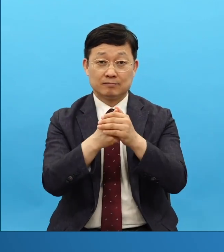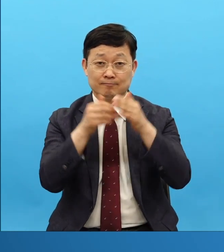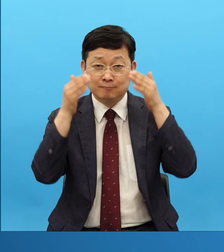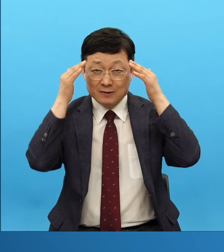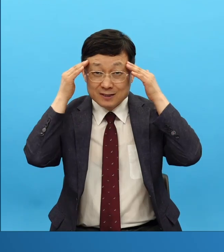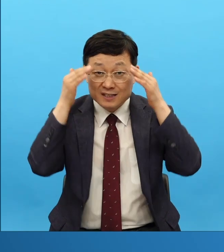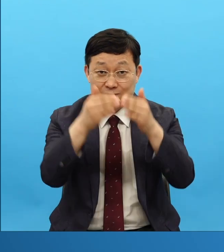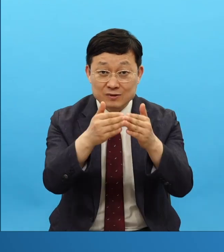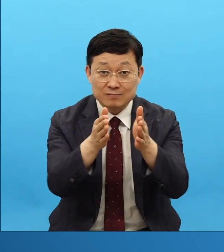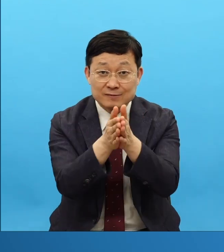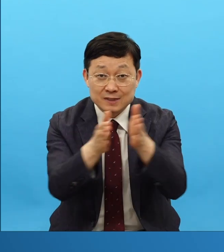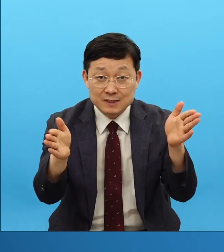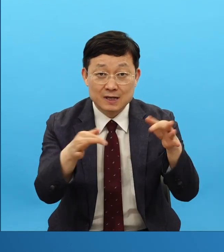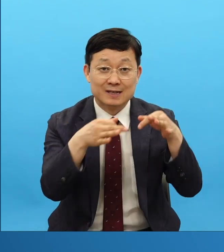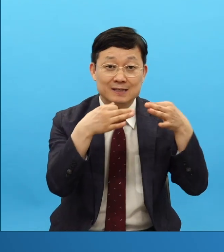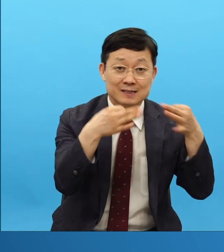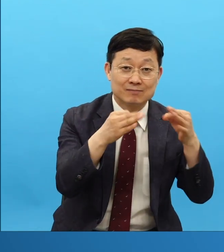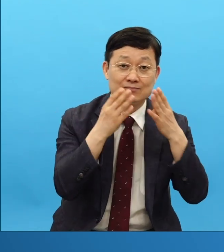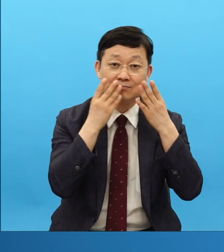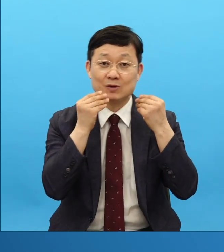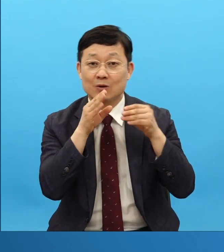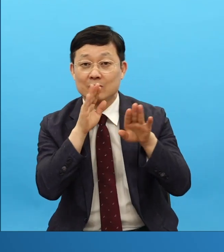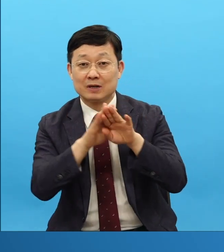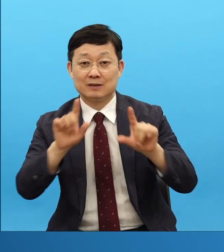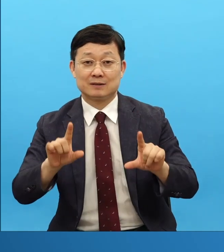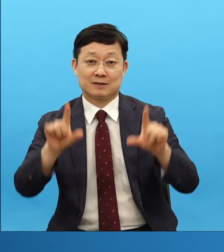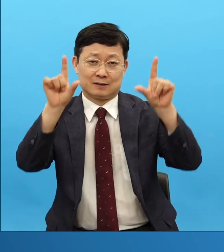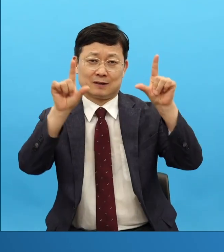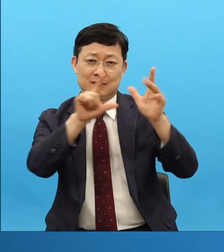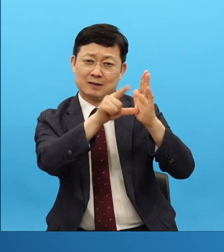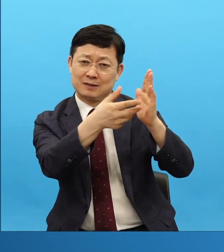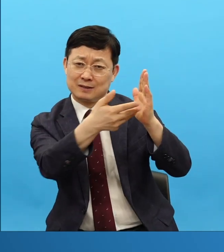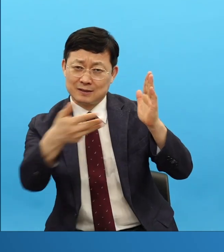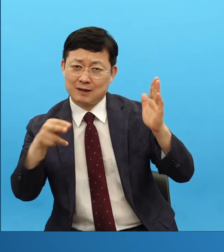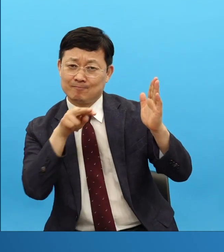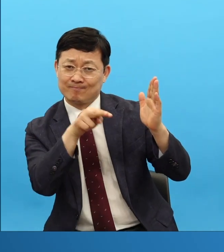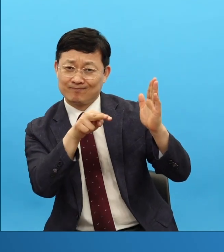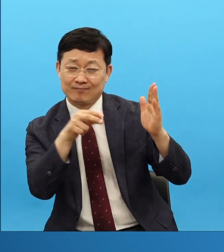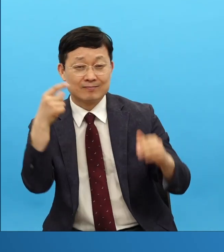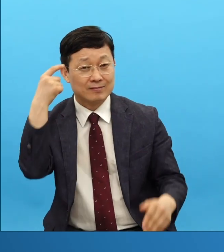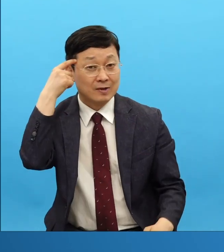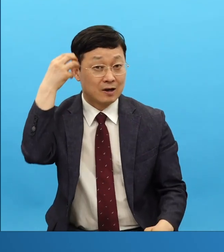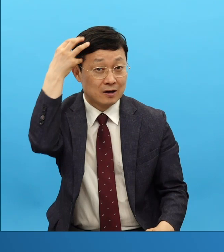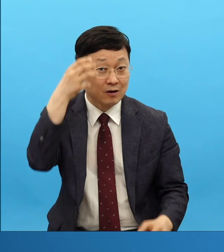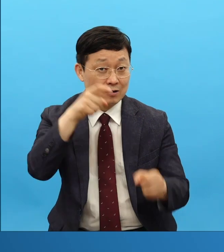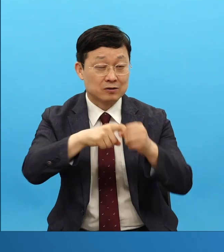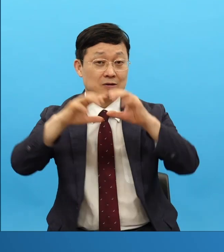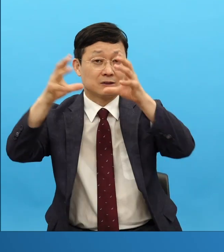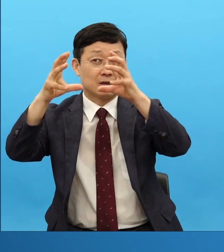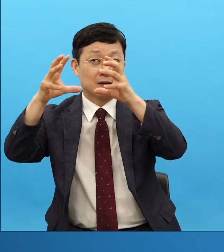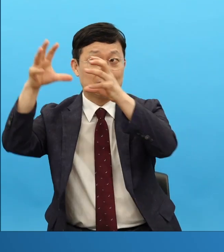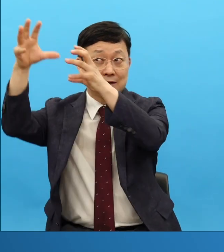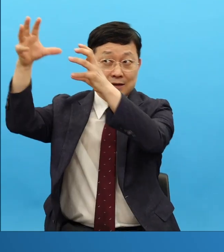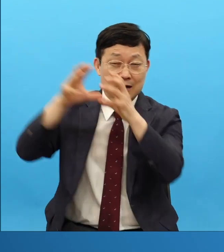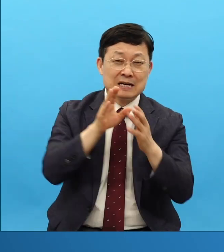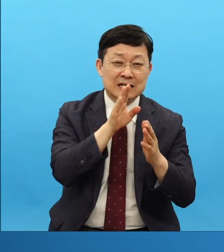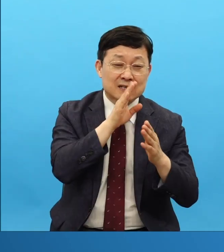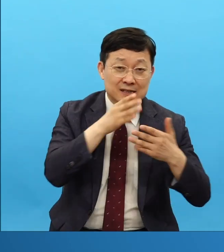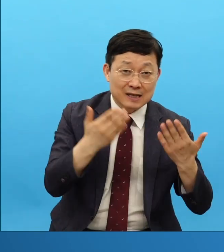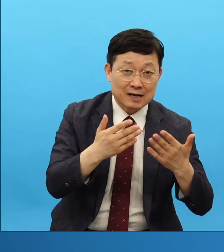시작될 금토일 시대를 두고 영적 세계를 사실화,